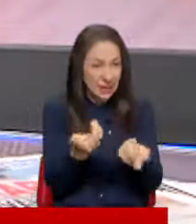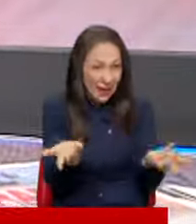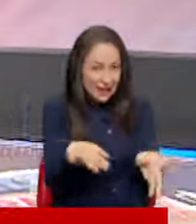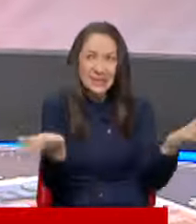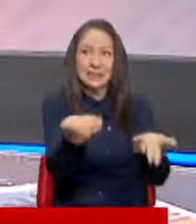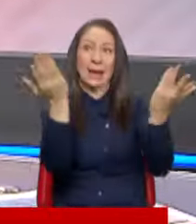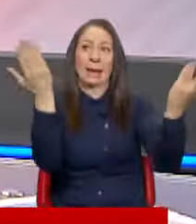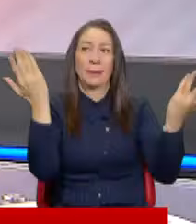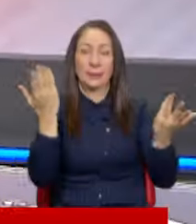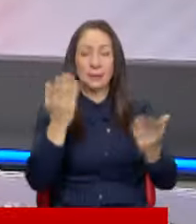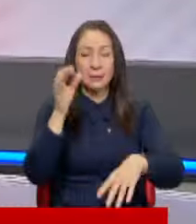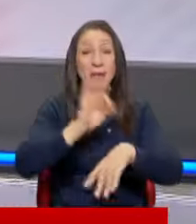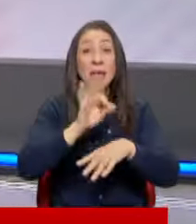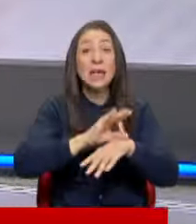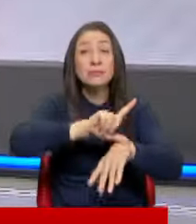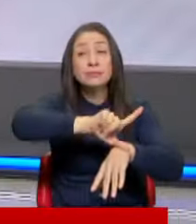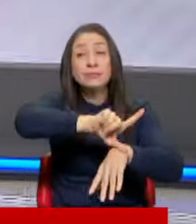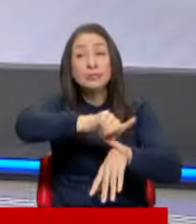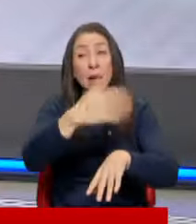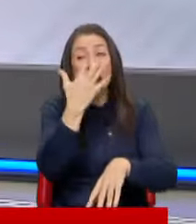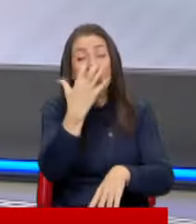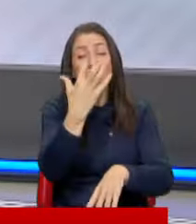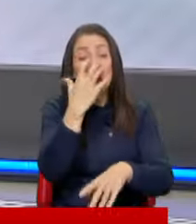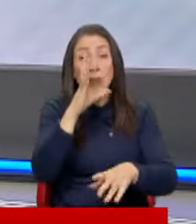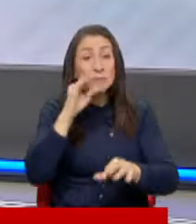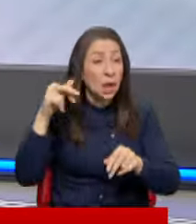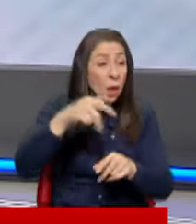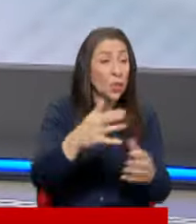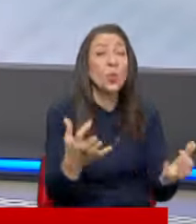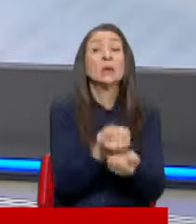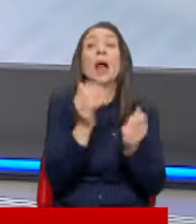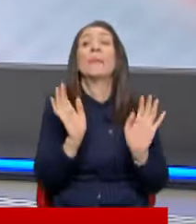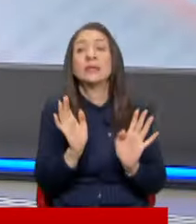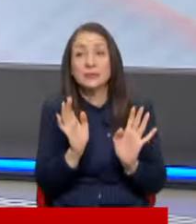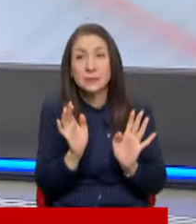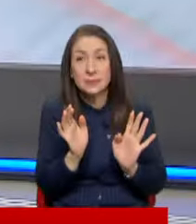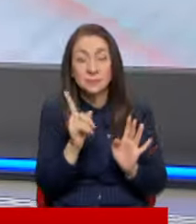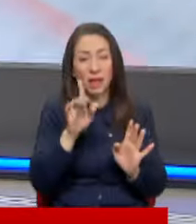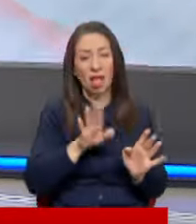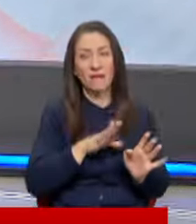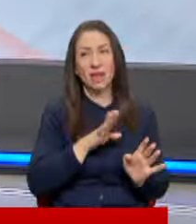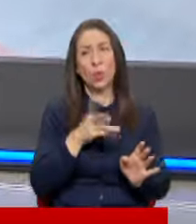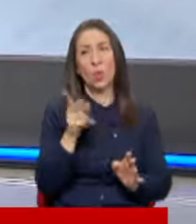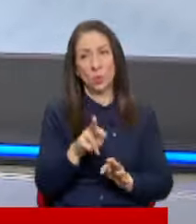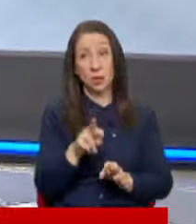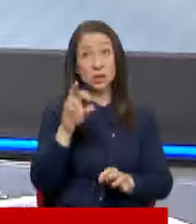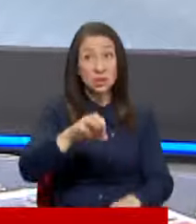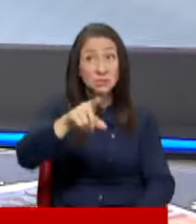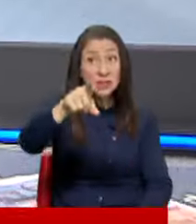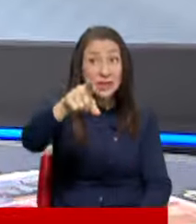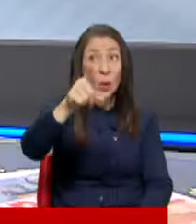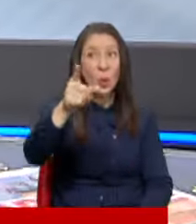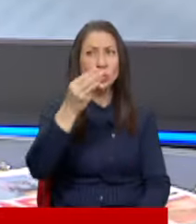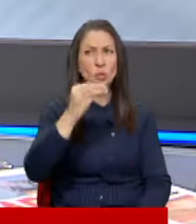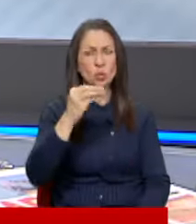Neyse dakikalarca bekledi Kimse de gelip onu kurtarmadı kurtaramadı bir evlat hayatını kaybetti şimdi